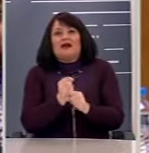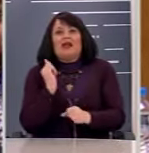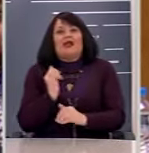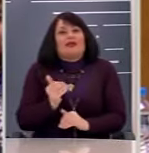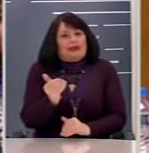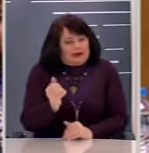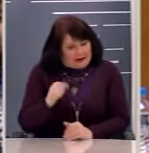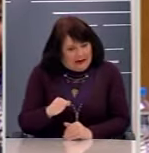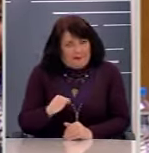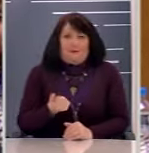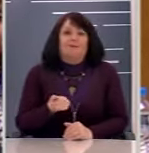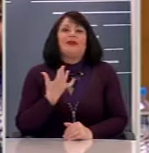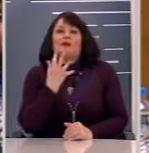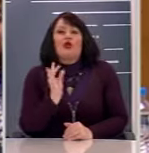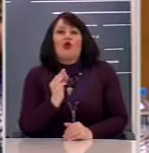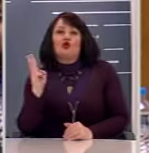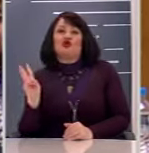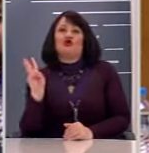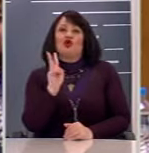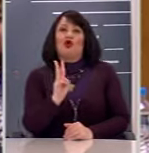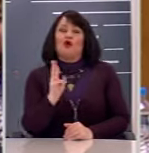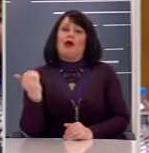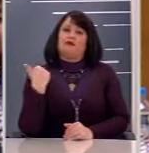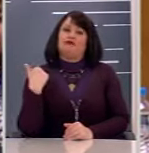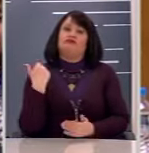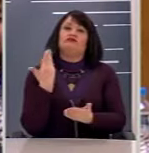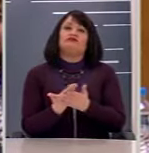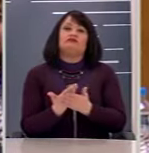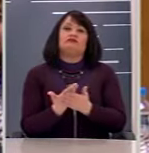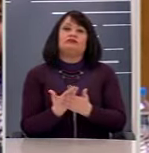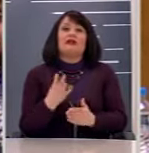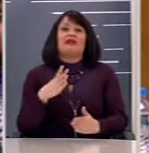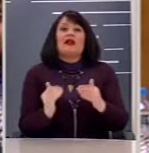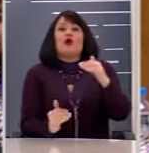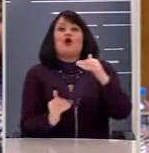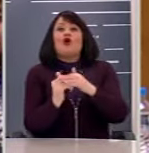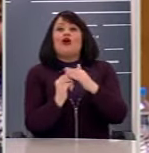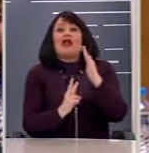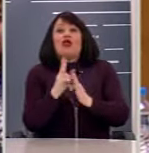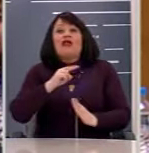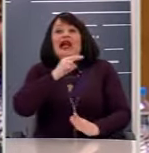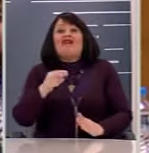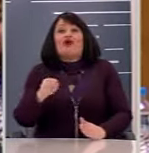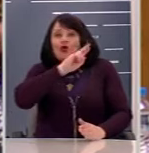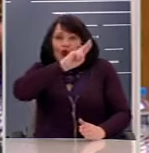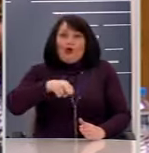κάπως γιατί η Τρόικα ζητούσε να καταργήσουμε το όριο των 12 ευρώ.